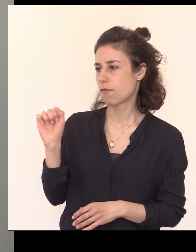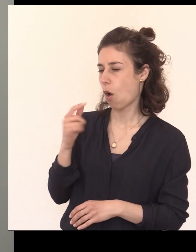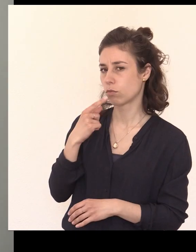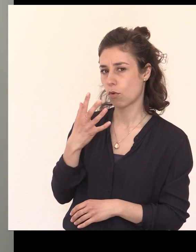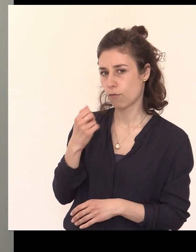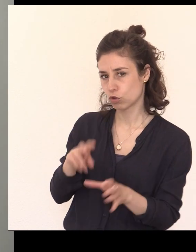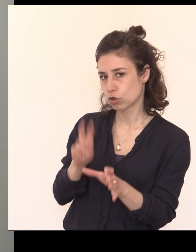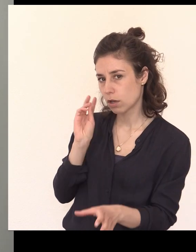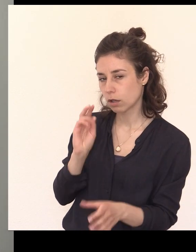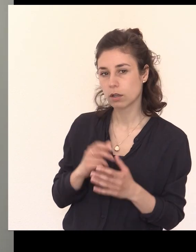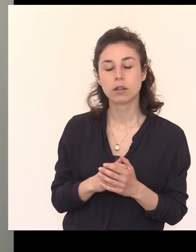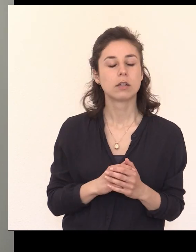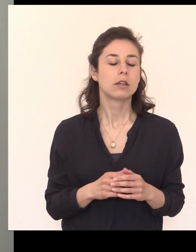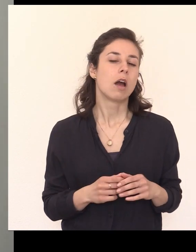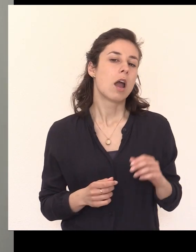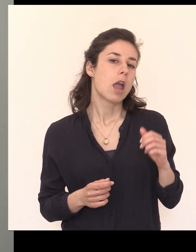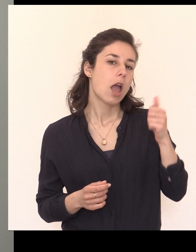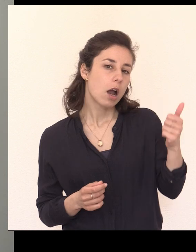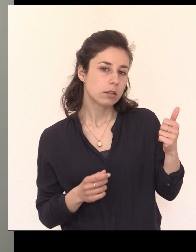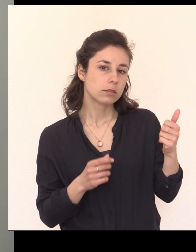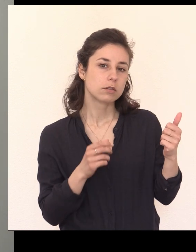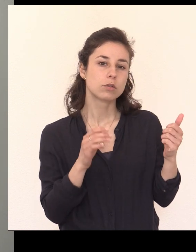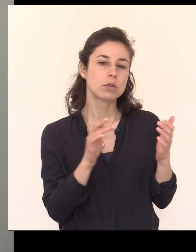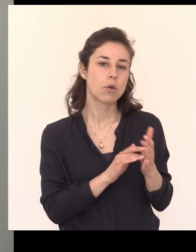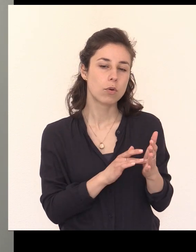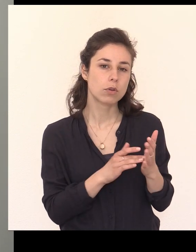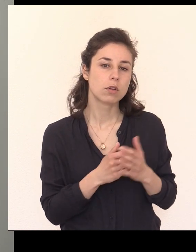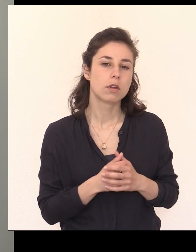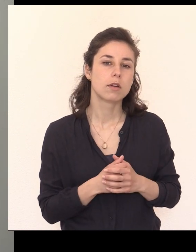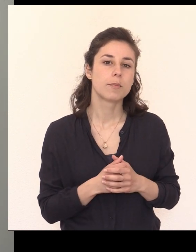raus? Erstens,